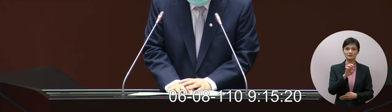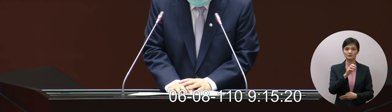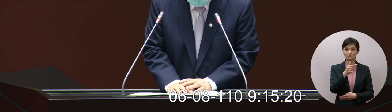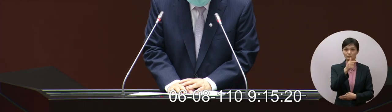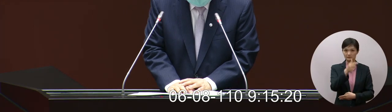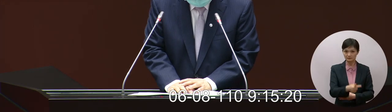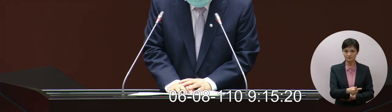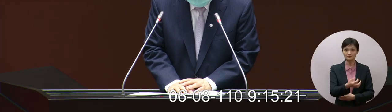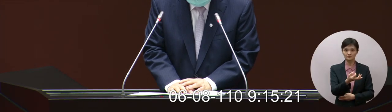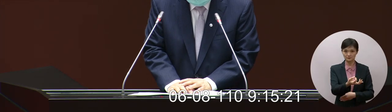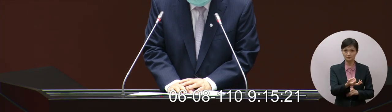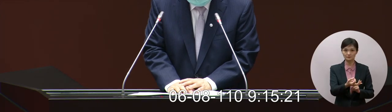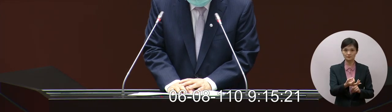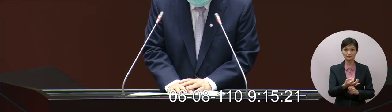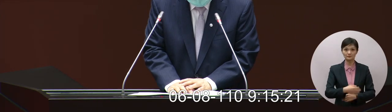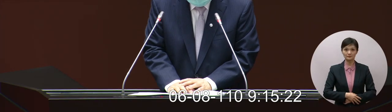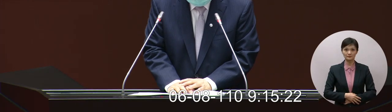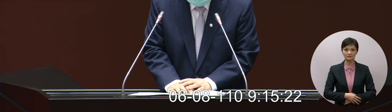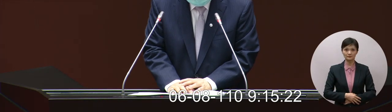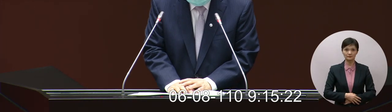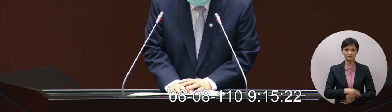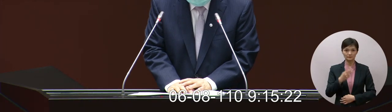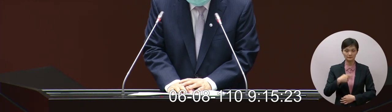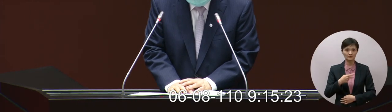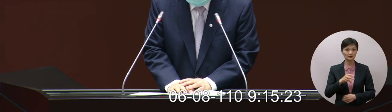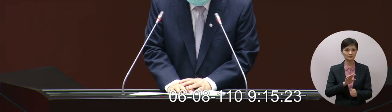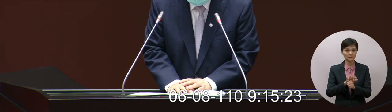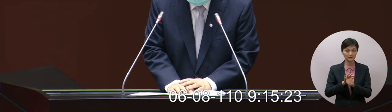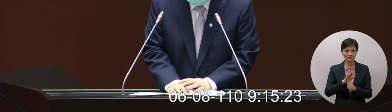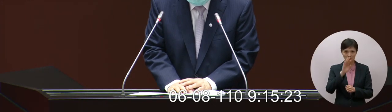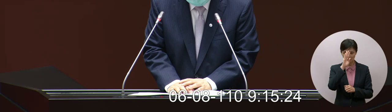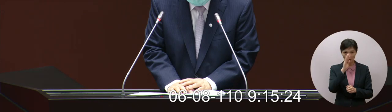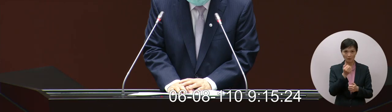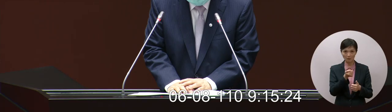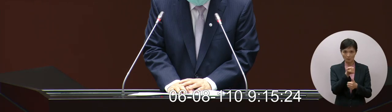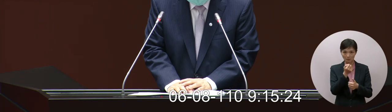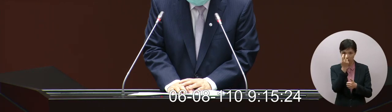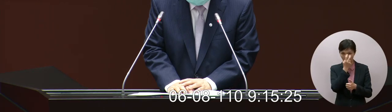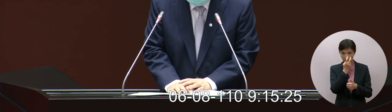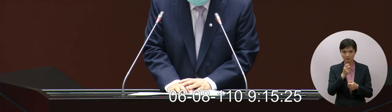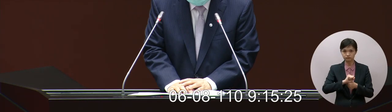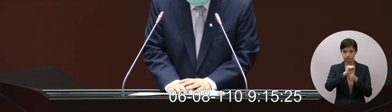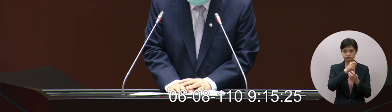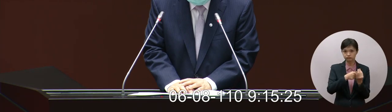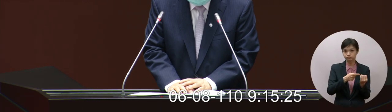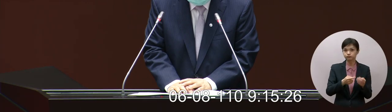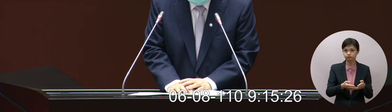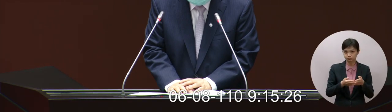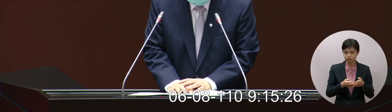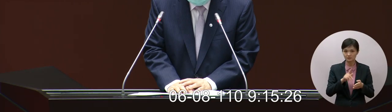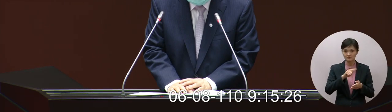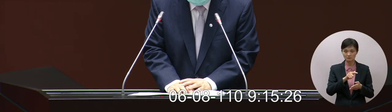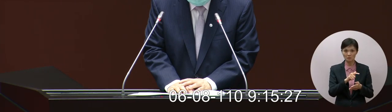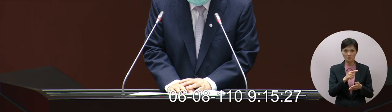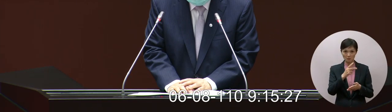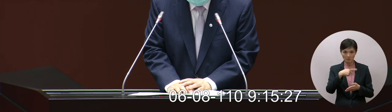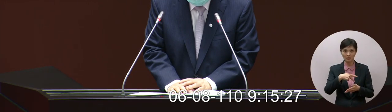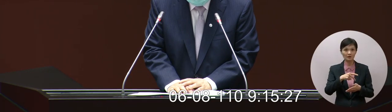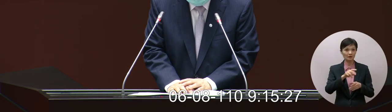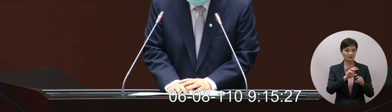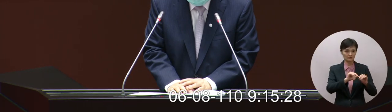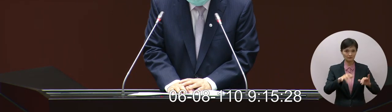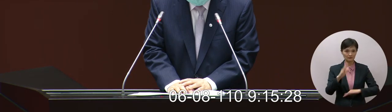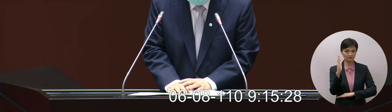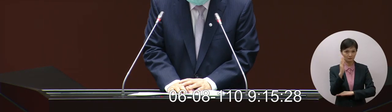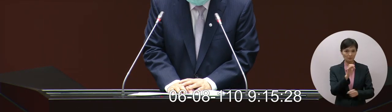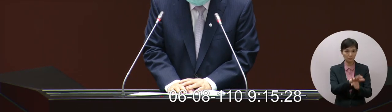149亿余元，以及提升疫情监测测验能量 扩充防疫资讯系统及补助地方政府